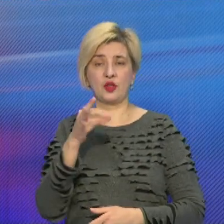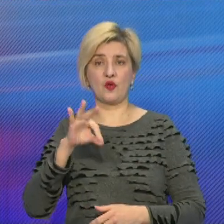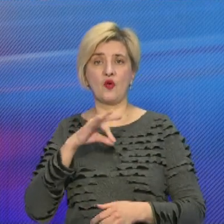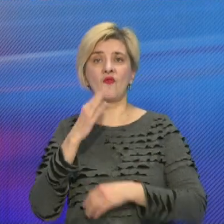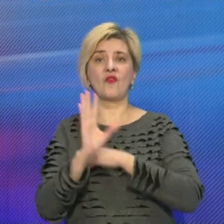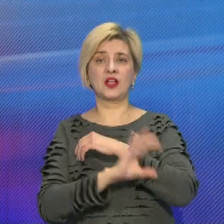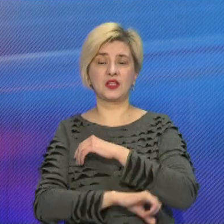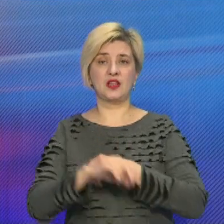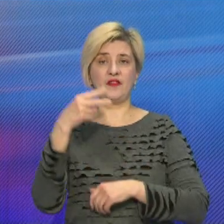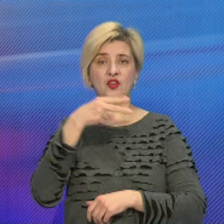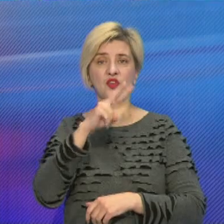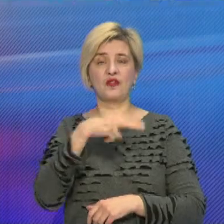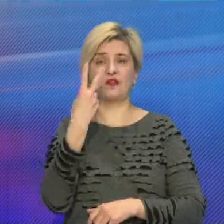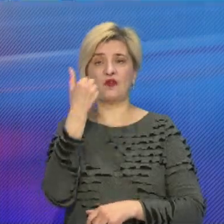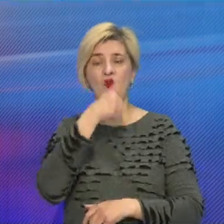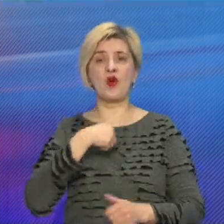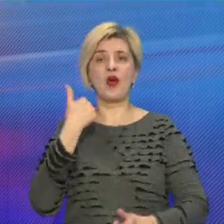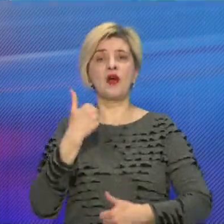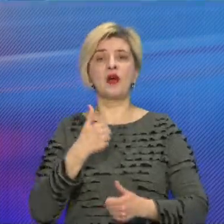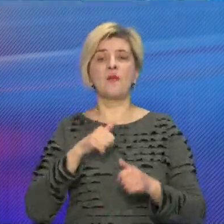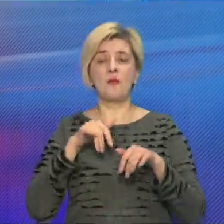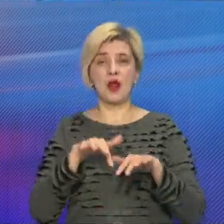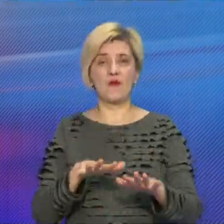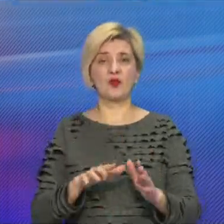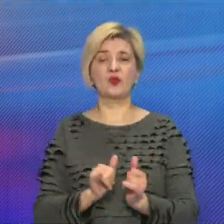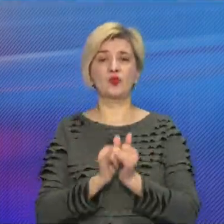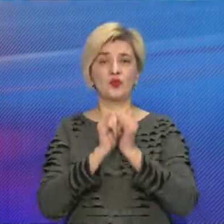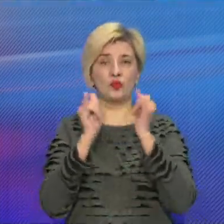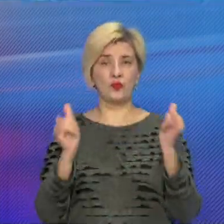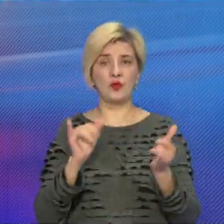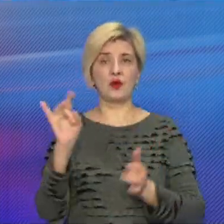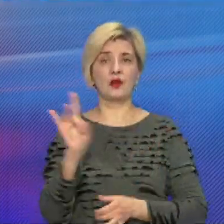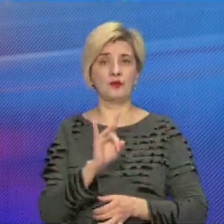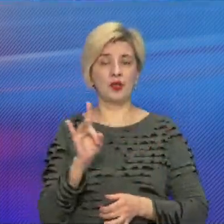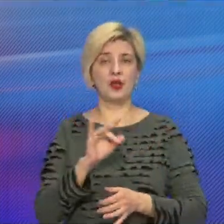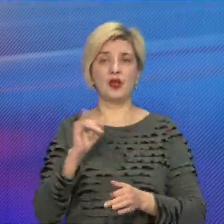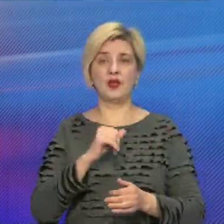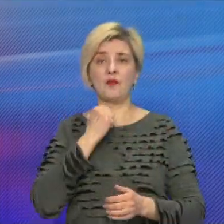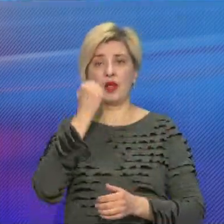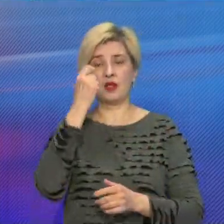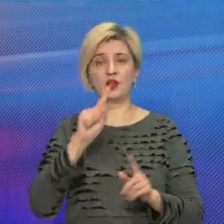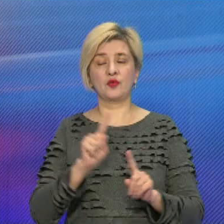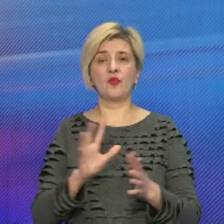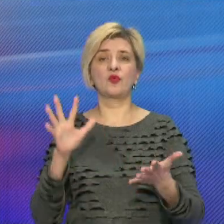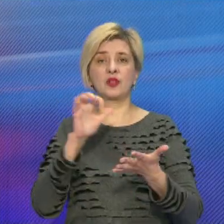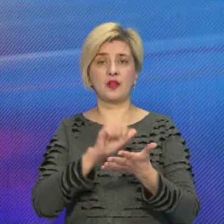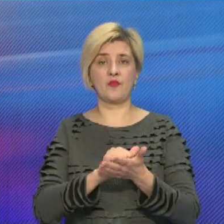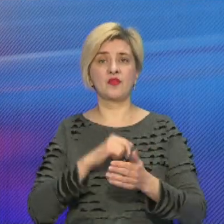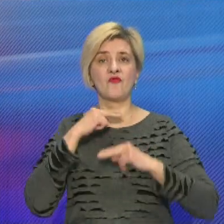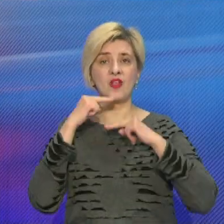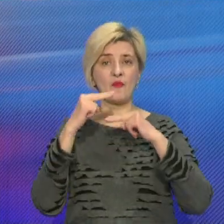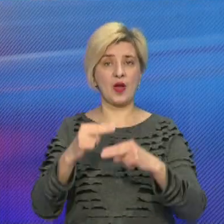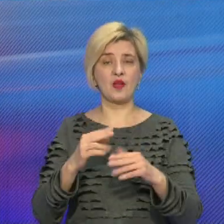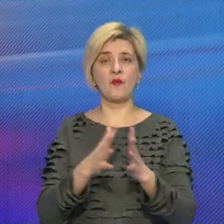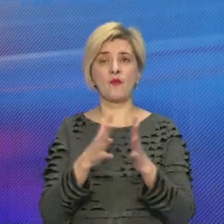года. Марафон набывает все большие померы, дякуючи чому увагой клопотам удается огарнуть еще больше пожилых людей во